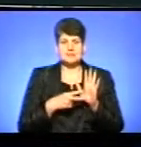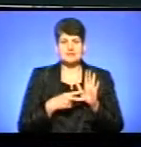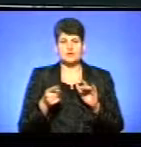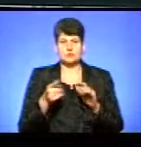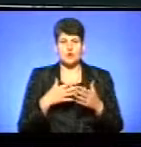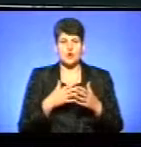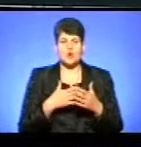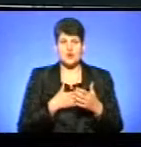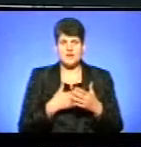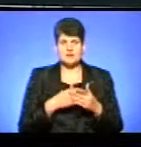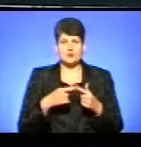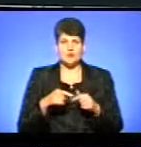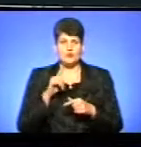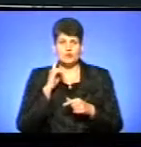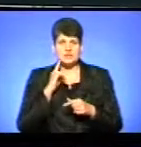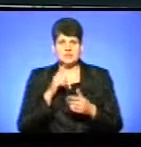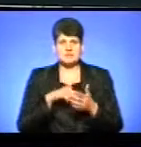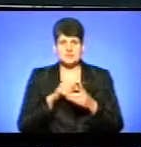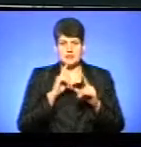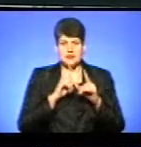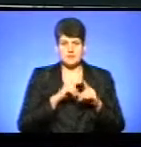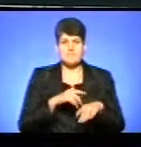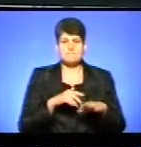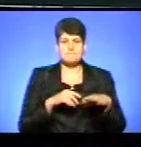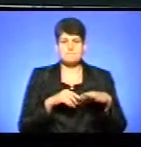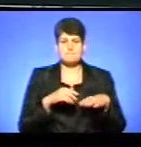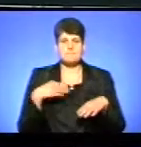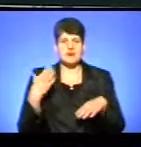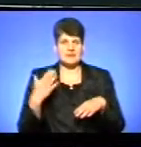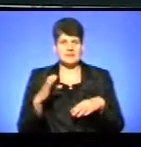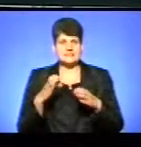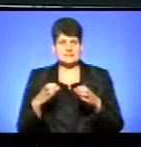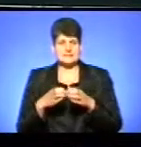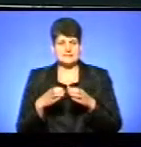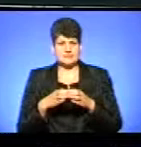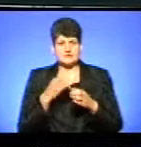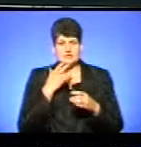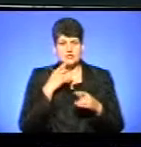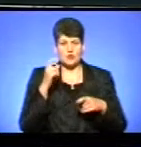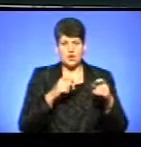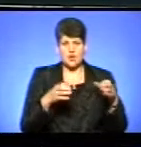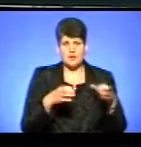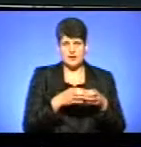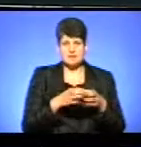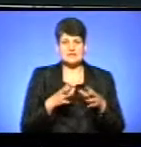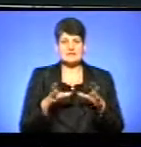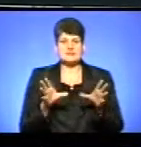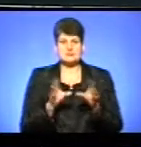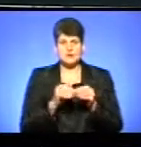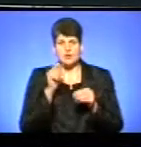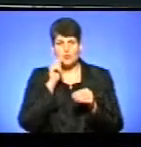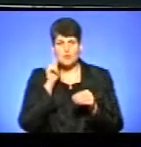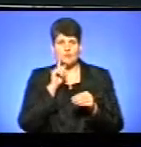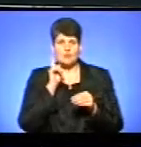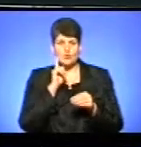громадських організацій. Молодіжна міська рада, правий сектор, молодіжний націоналістичний конгрес, спілка української мови, молоді,